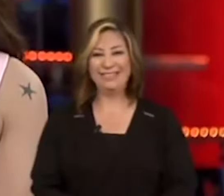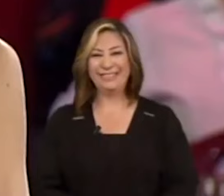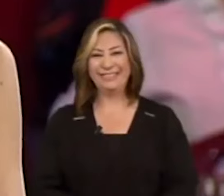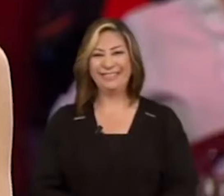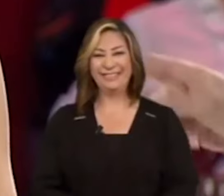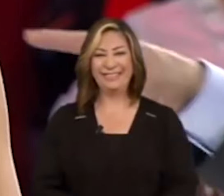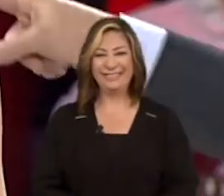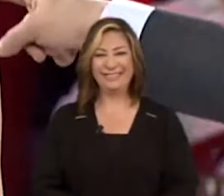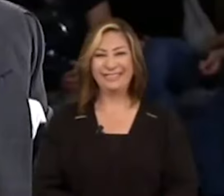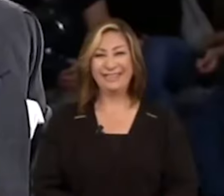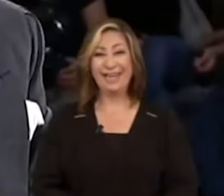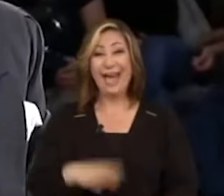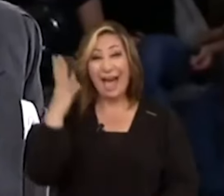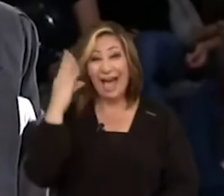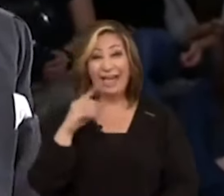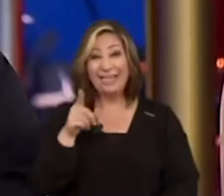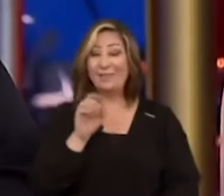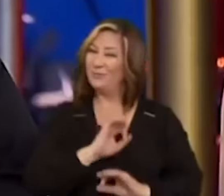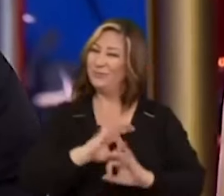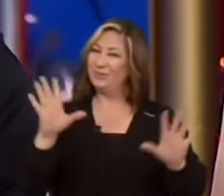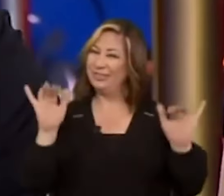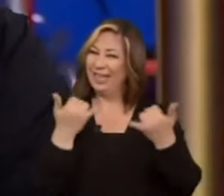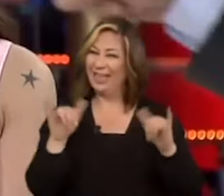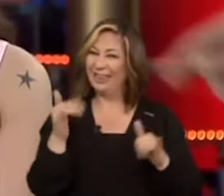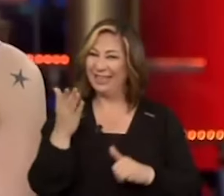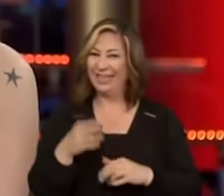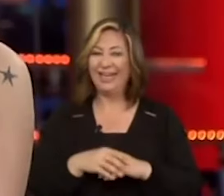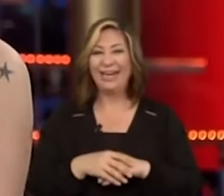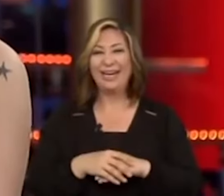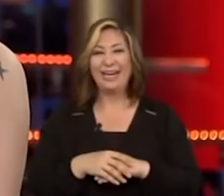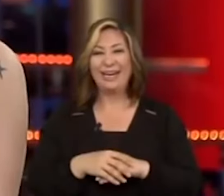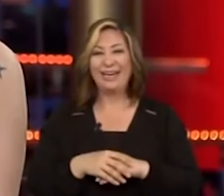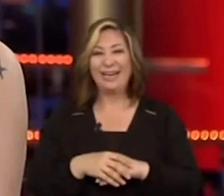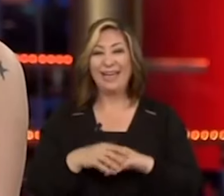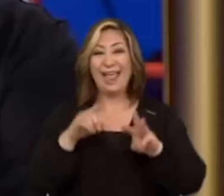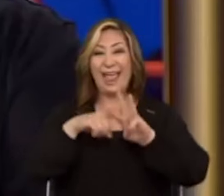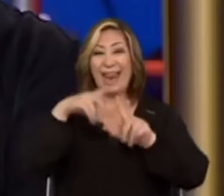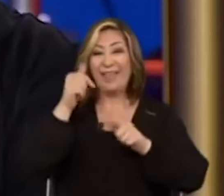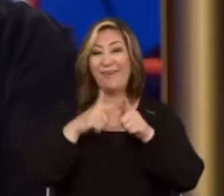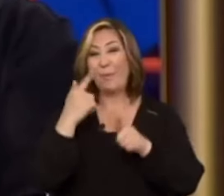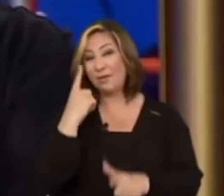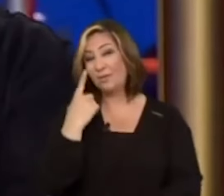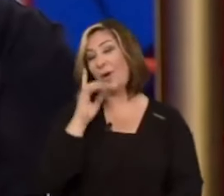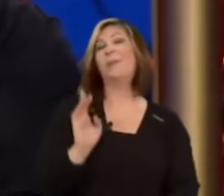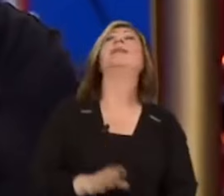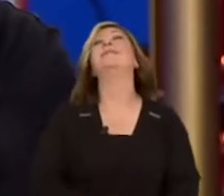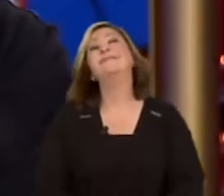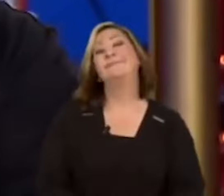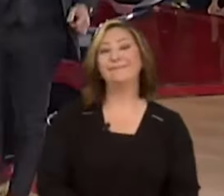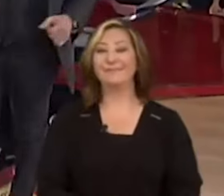Şu anda da pozları. Nasıl anladı ama müthiş eğlendi. Bu, evet. Elif'e, o da öyle. Elif'e bakışımı görmedin. Evet.